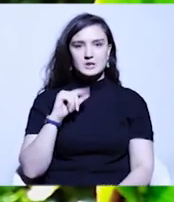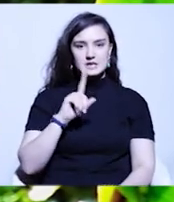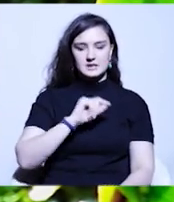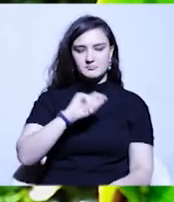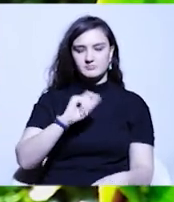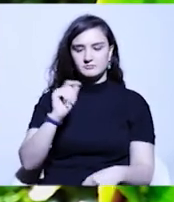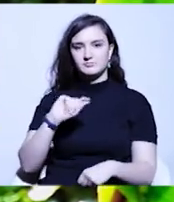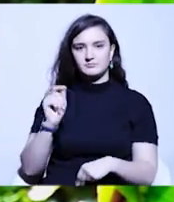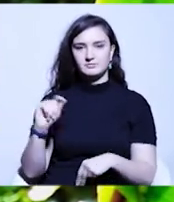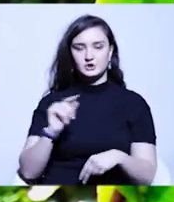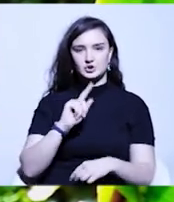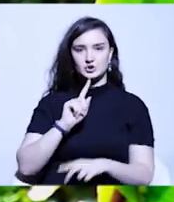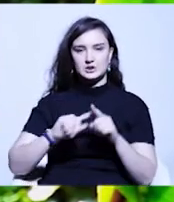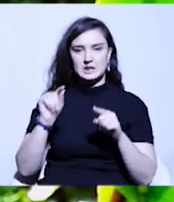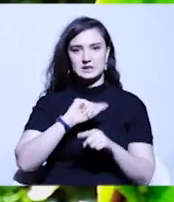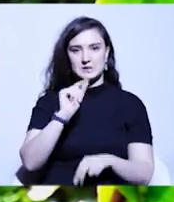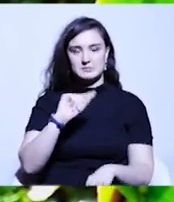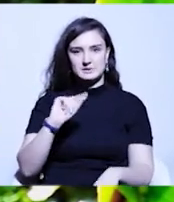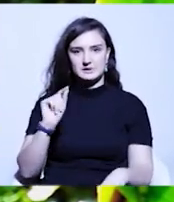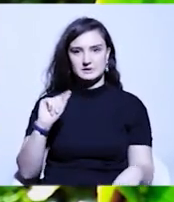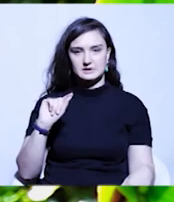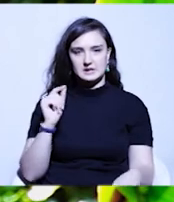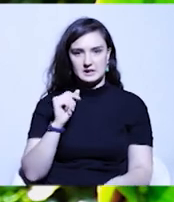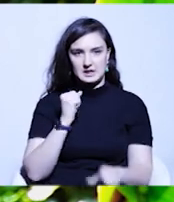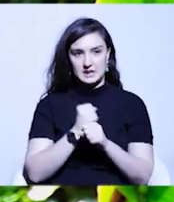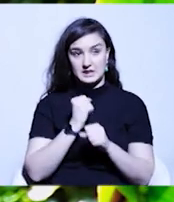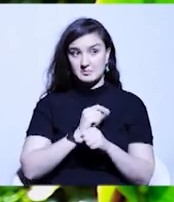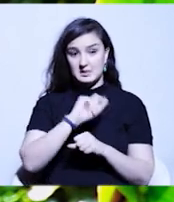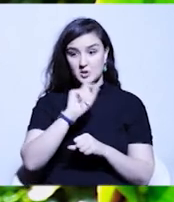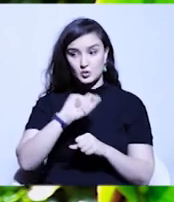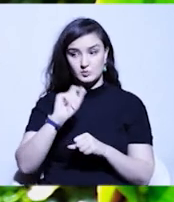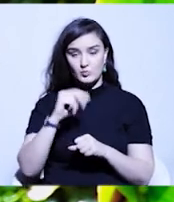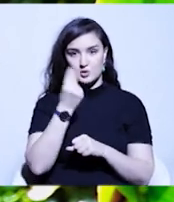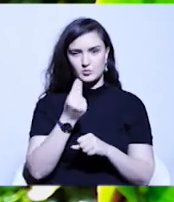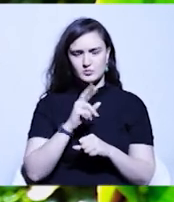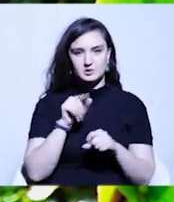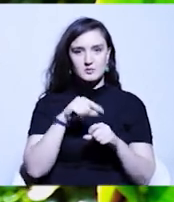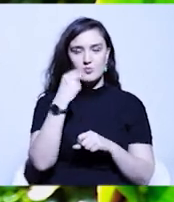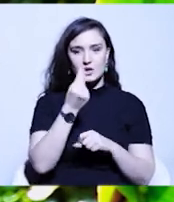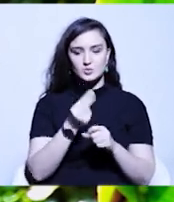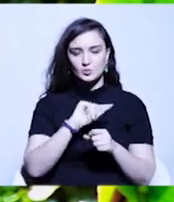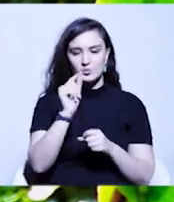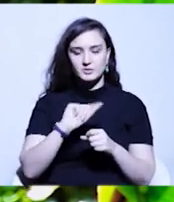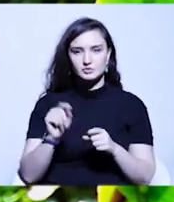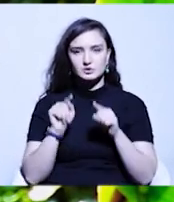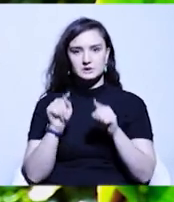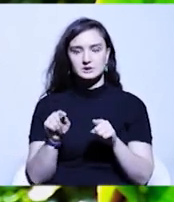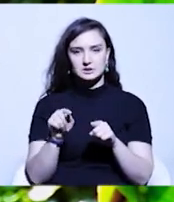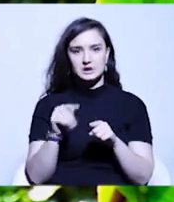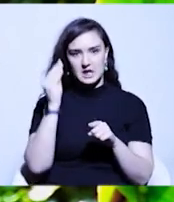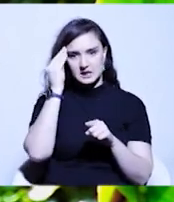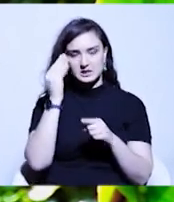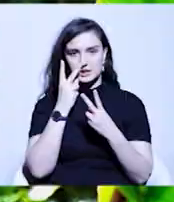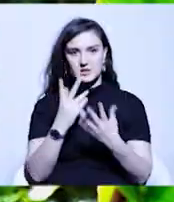ესეთი გადაბმულად ჩქარი ტემპით აკეთებს ამ ასოების მოხაზულობას და აი ამ მოხაზულობაში იგი გარკვეულ